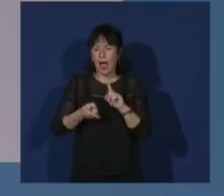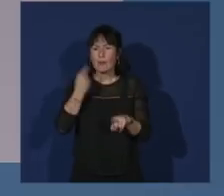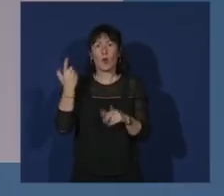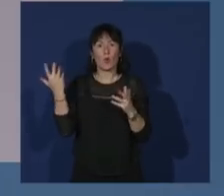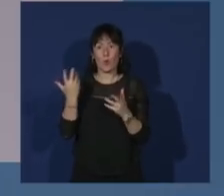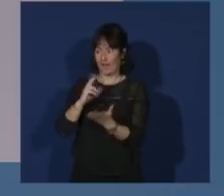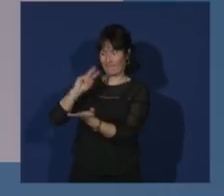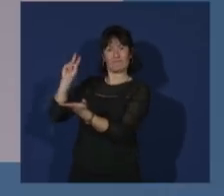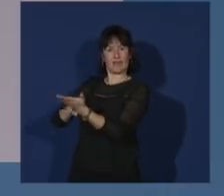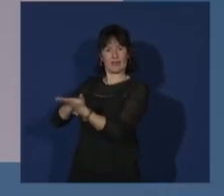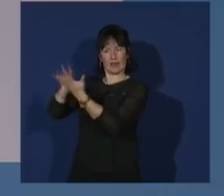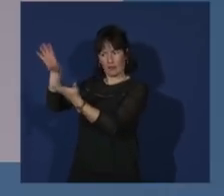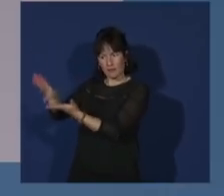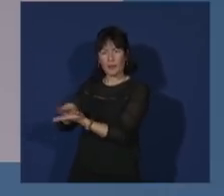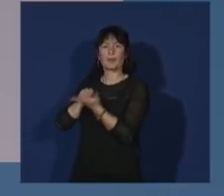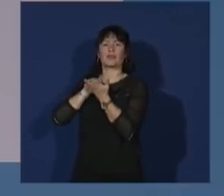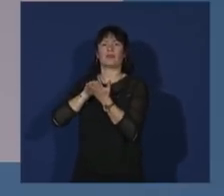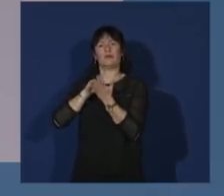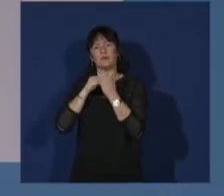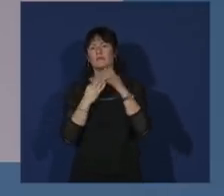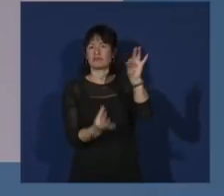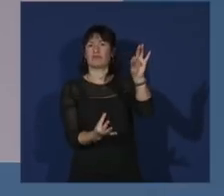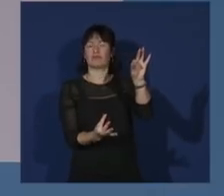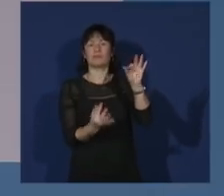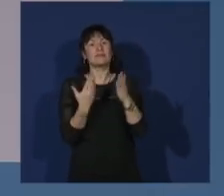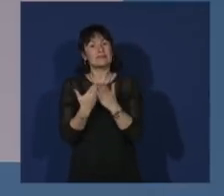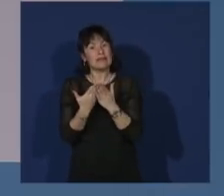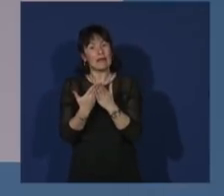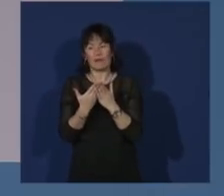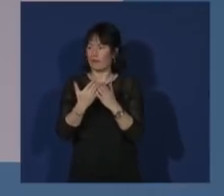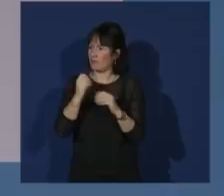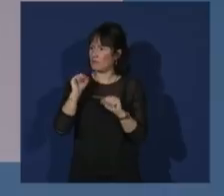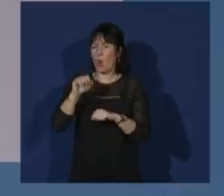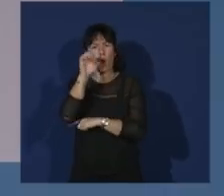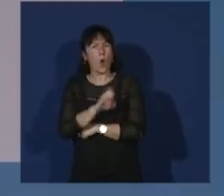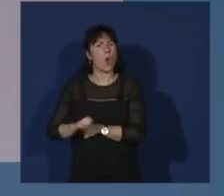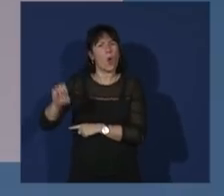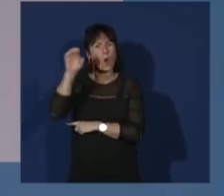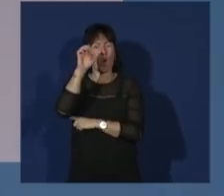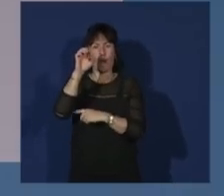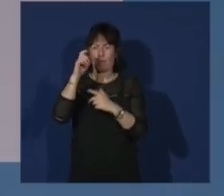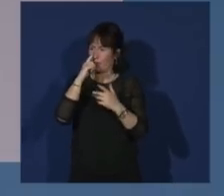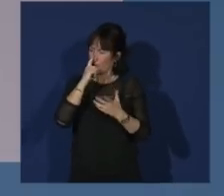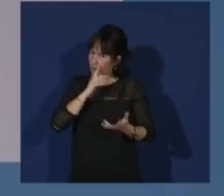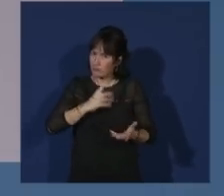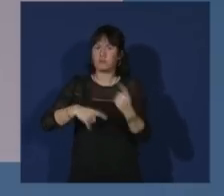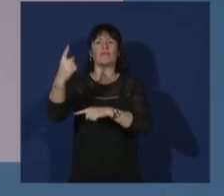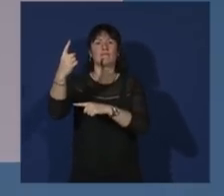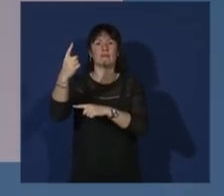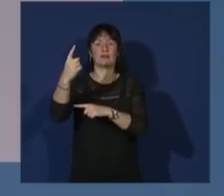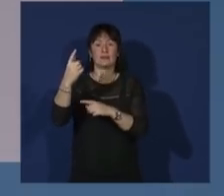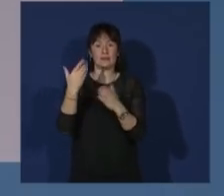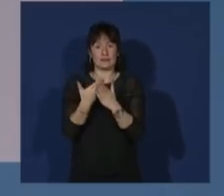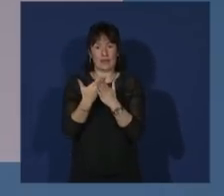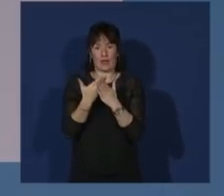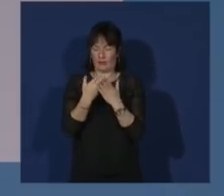c'est comme cela que nous pourrons aussi sortir l'Europe de sa torpeur technocratique. C'est ça l'esprit